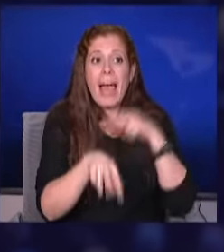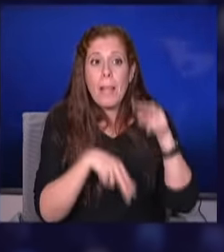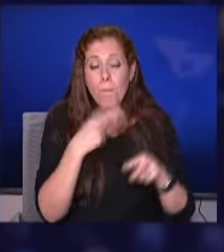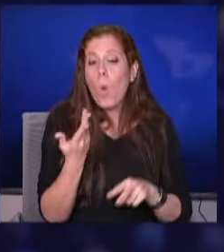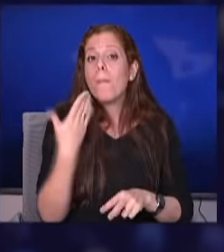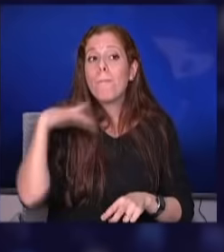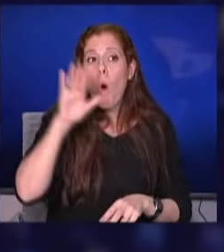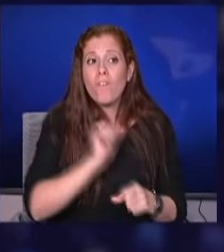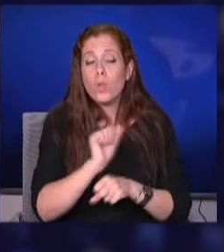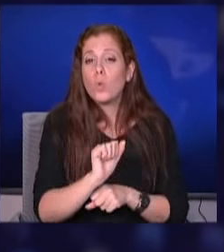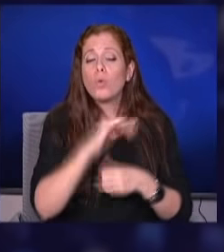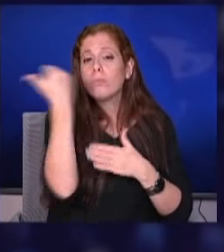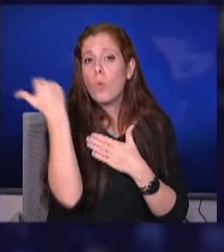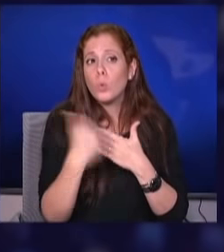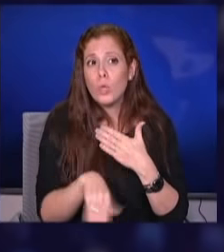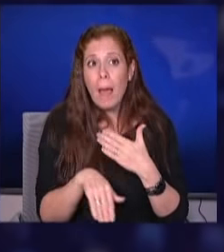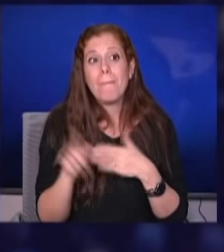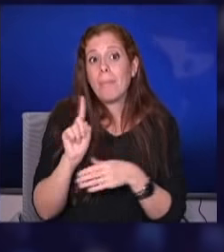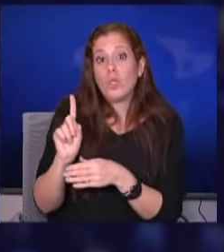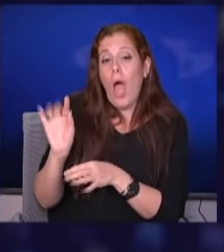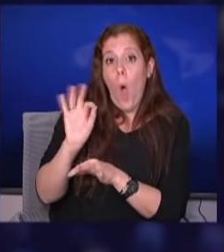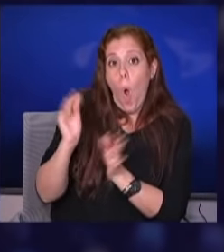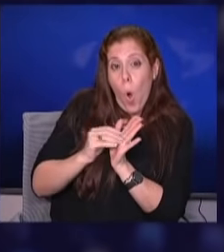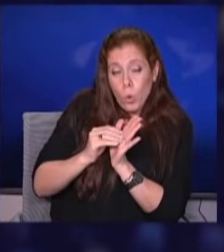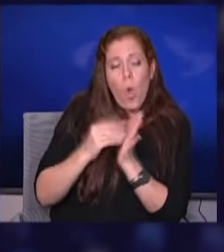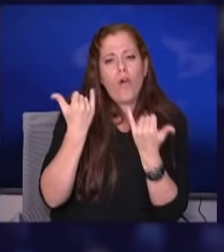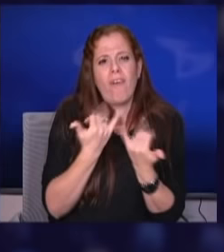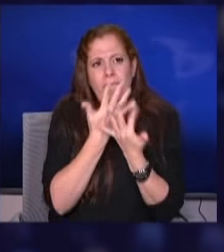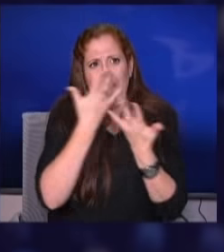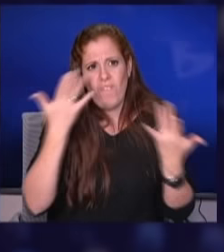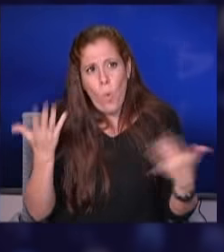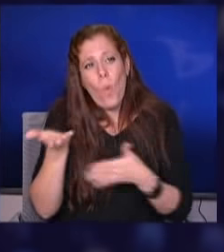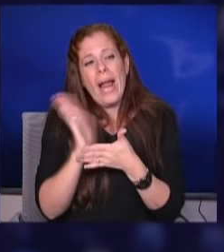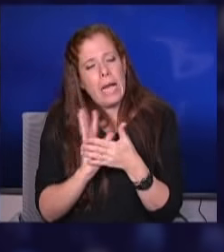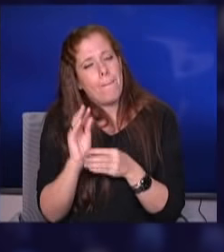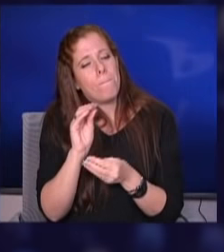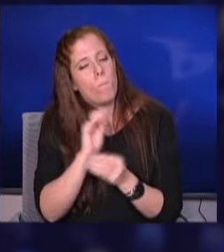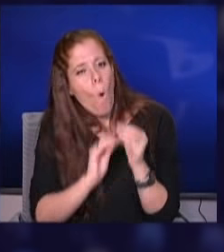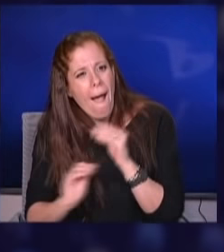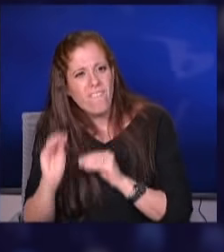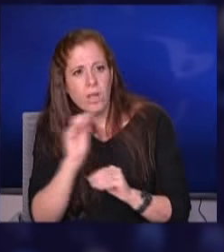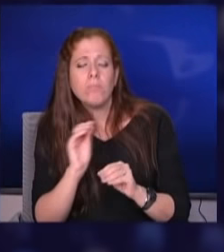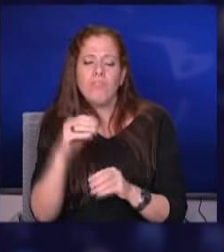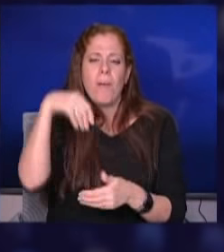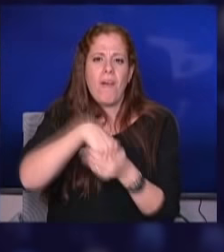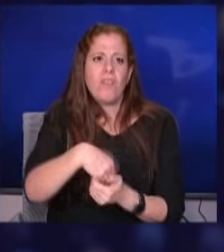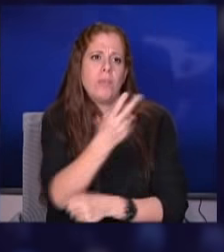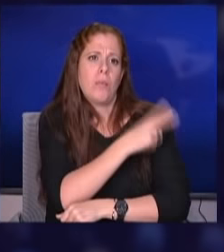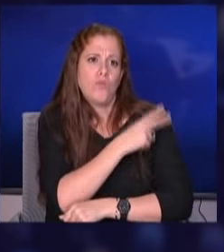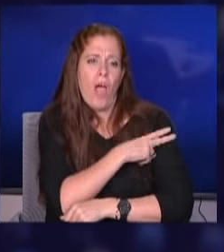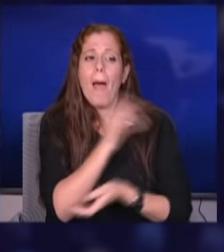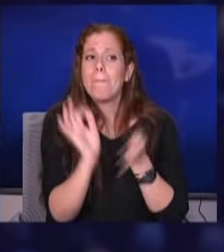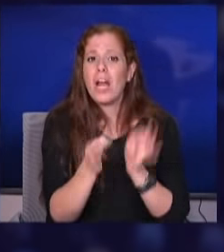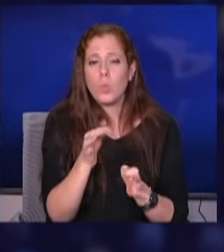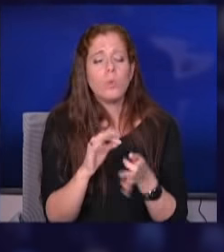התלונות הושלם, אלו שטרם נסגרו נמצאים בהליכי בירור, שחלקם מורכבים ומערבים בהליך את המשטרה, הפרקליטות